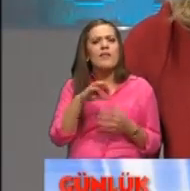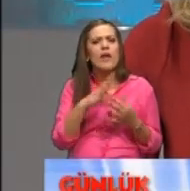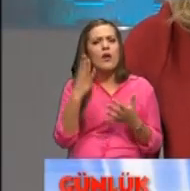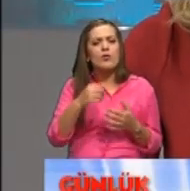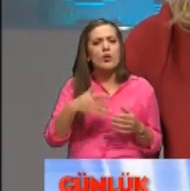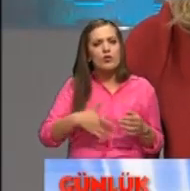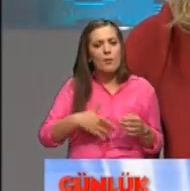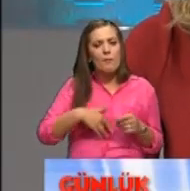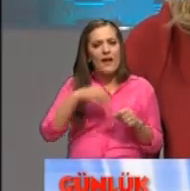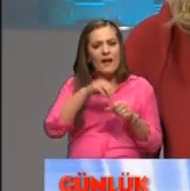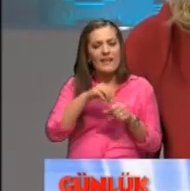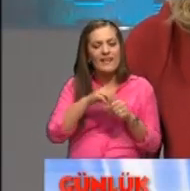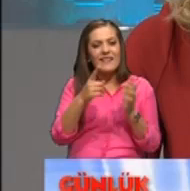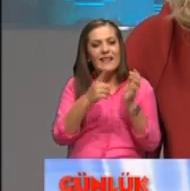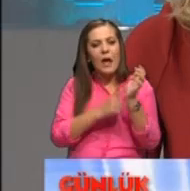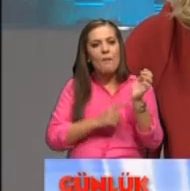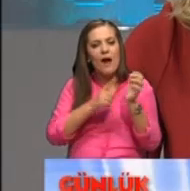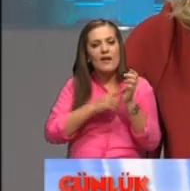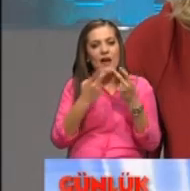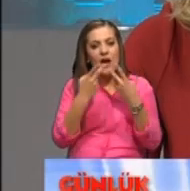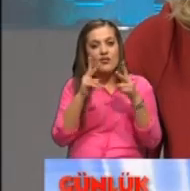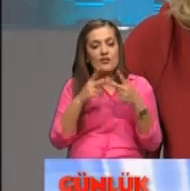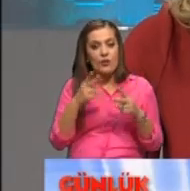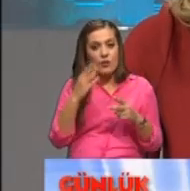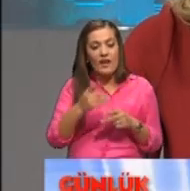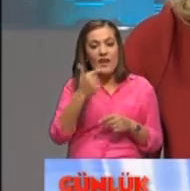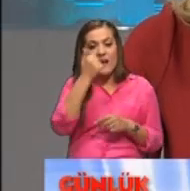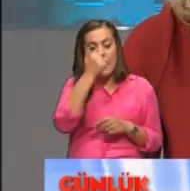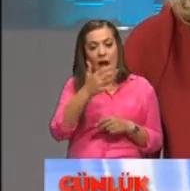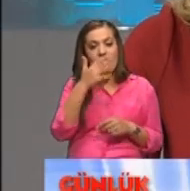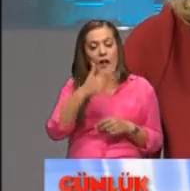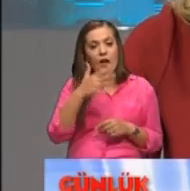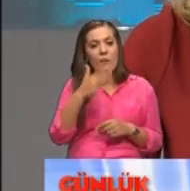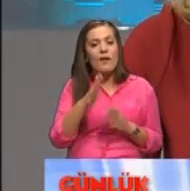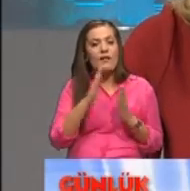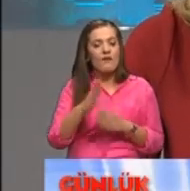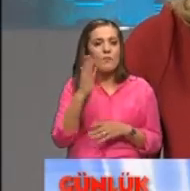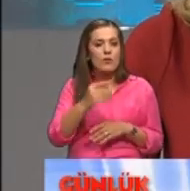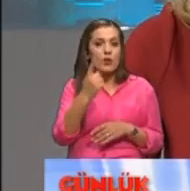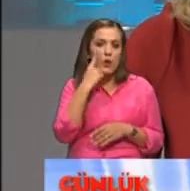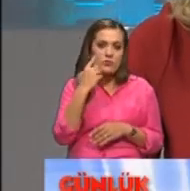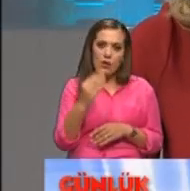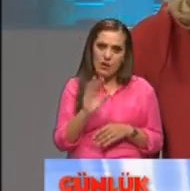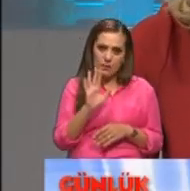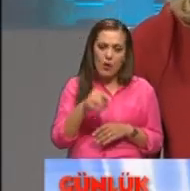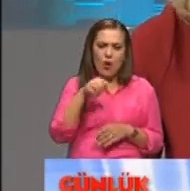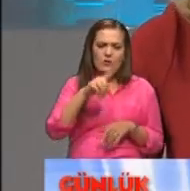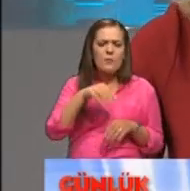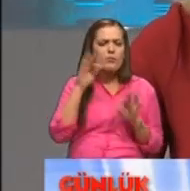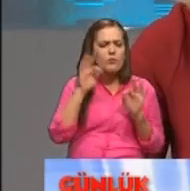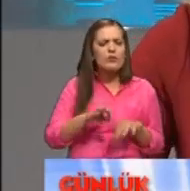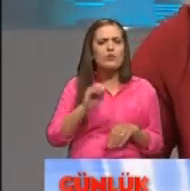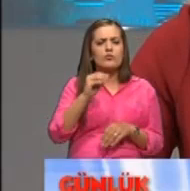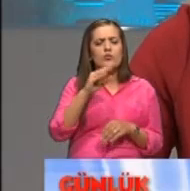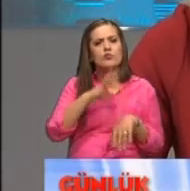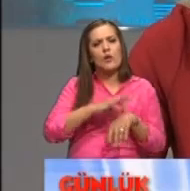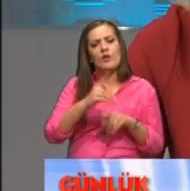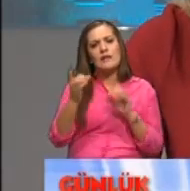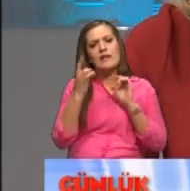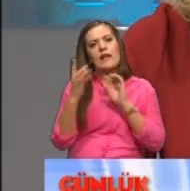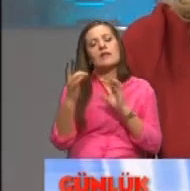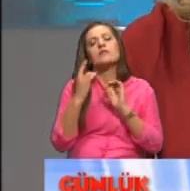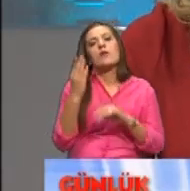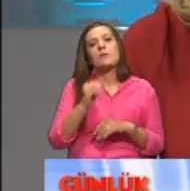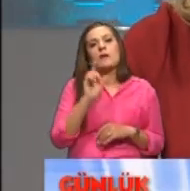Bu göbeğindeki damarlarda açıklık olduğunu ve kanamaya eğilimli olduğunu göstergesi olabilir. O zaman mutlaka çocuk doktoruyla